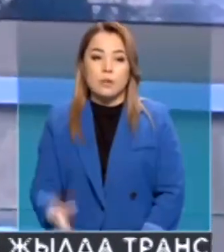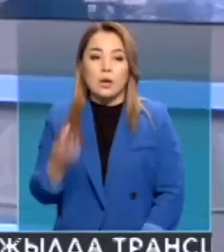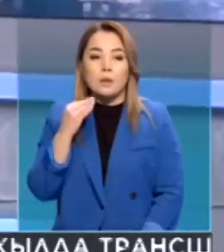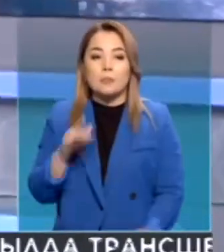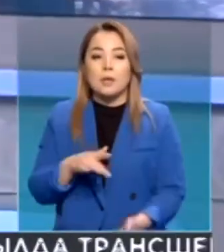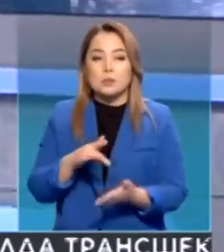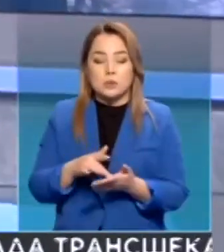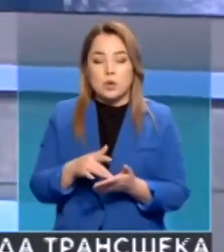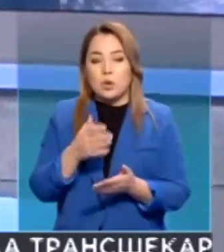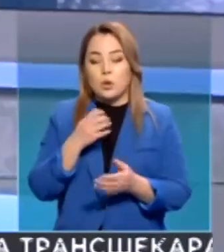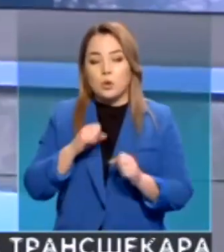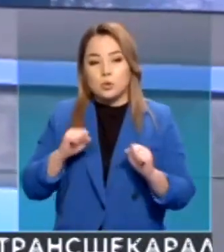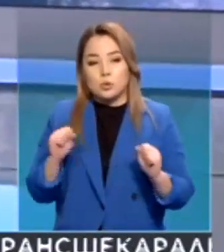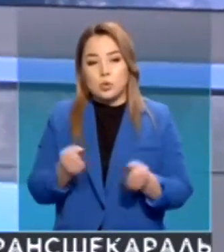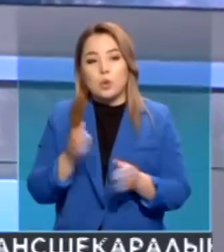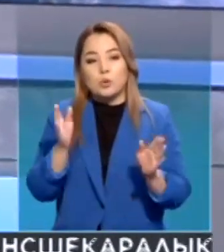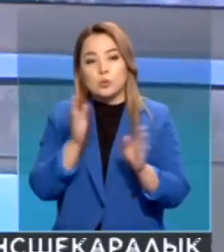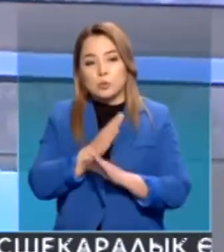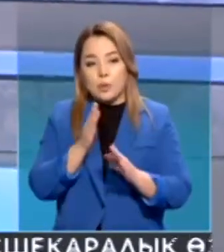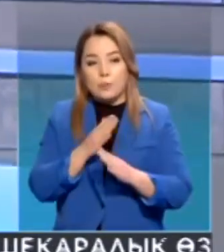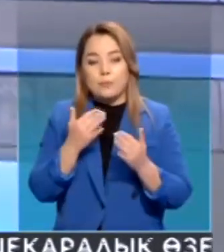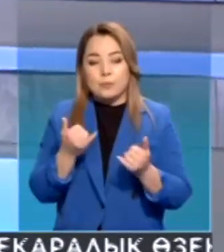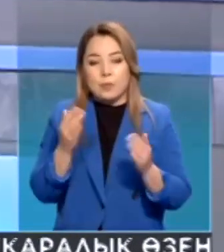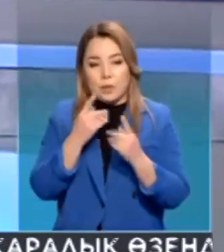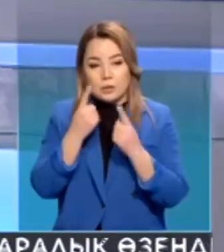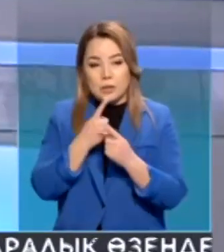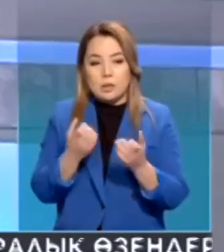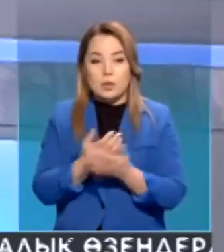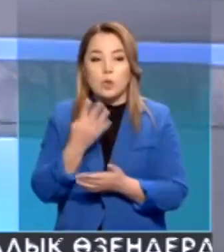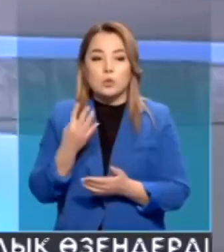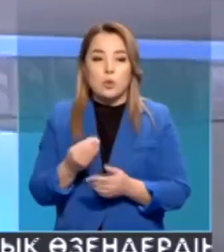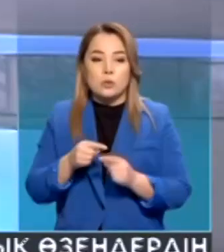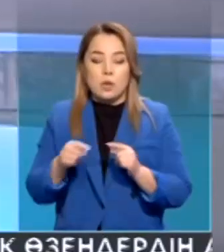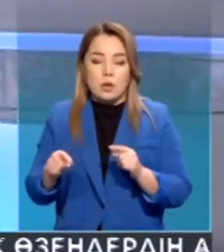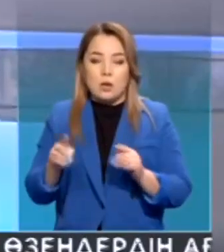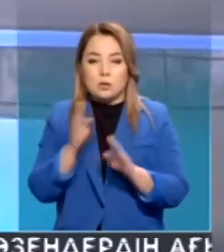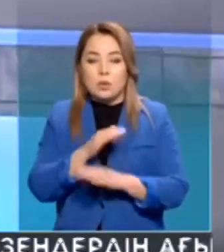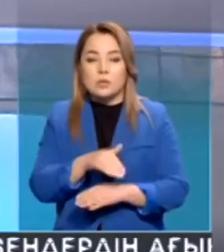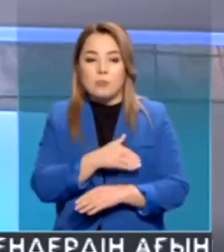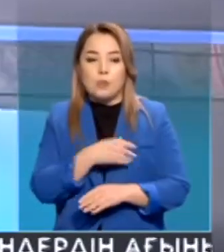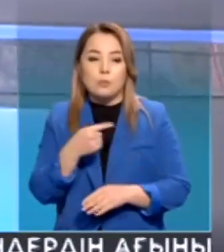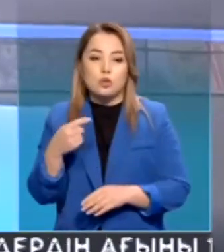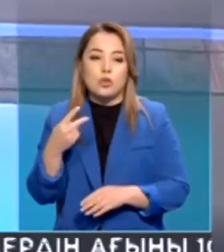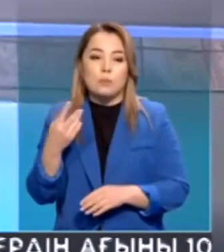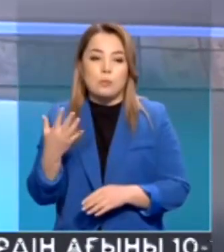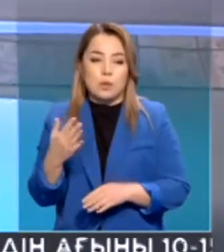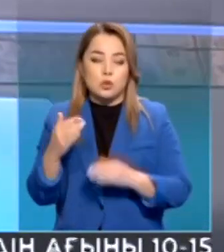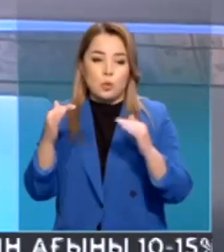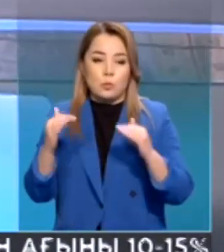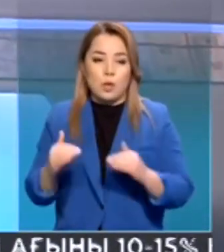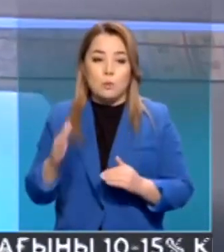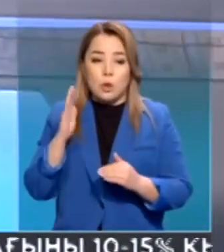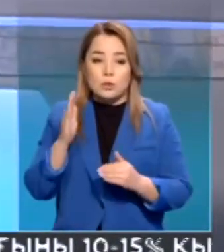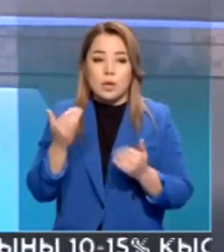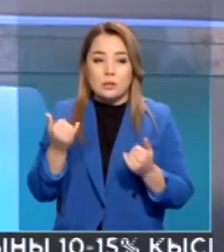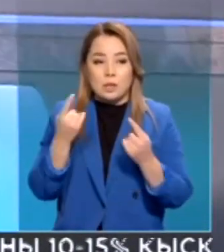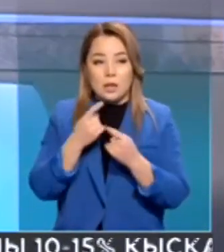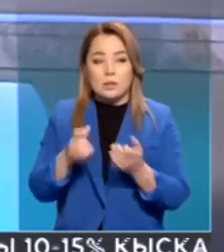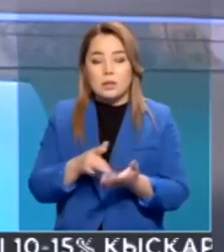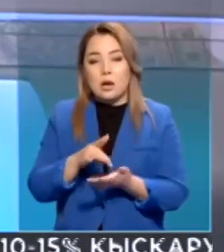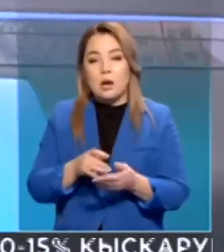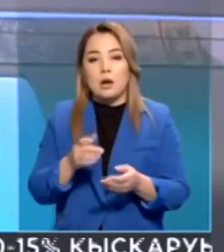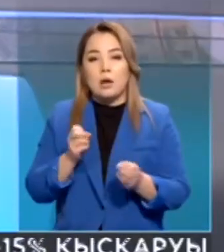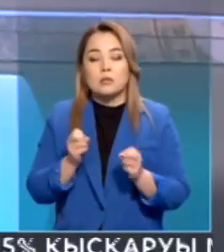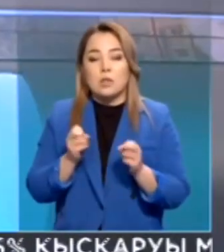Алматыда күн күрт суытты. Қазгидрометтің хабарлауынша алдағы 4 күн ауа температурасы минус 25 градусқа дейін төмендейді. Бұл шаһар үшін